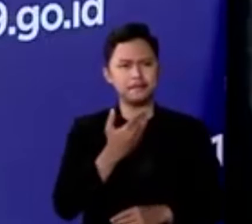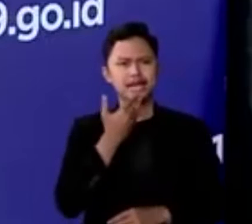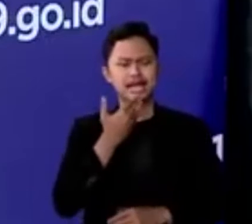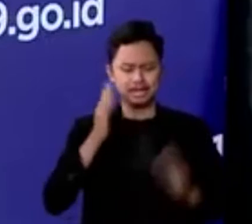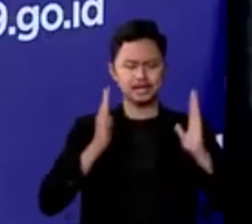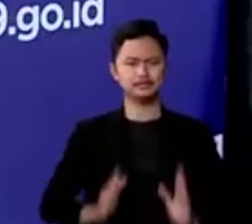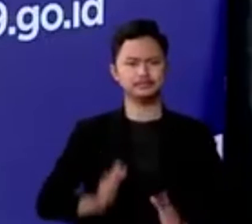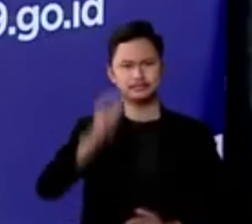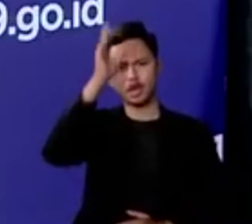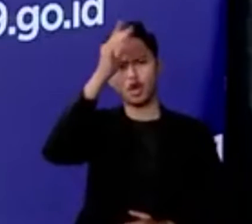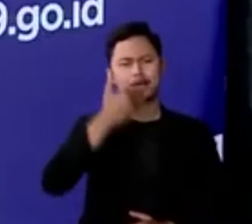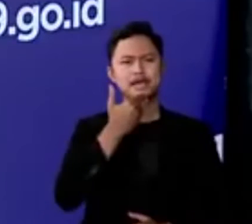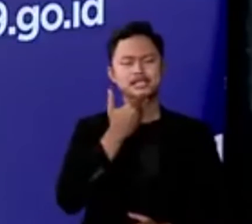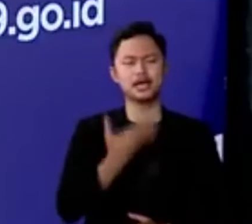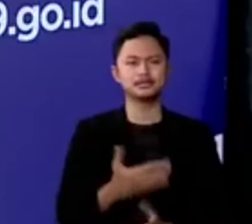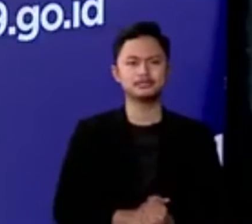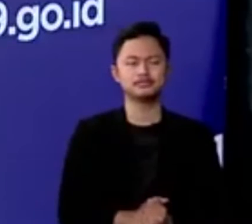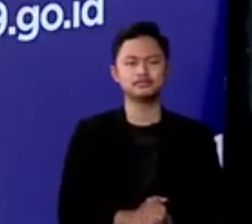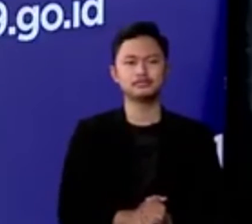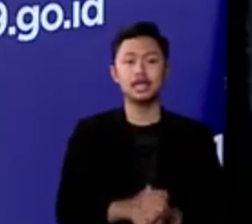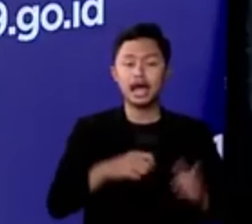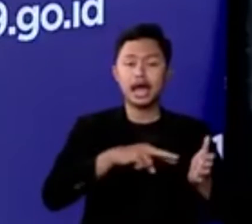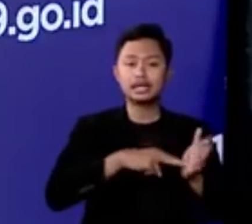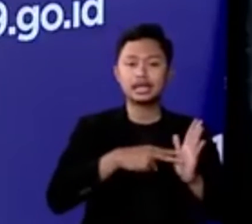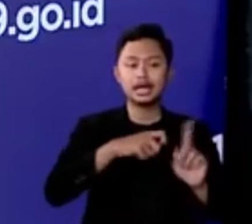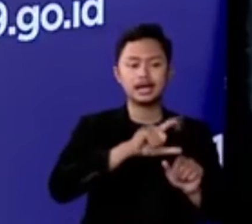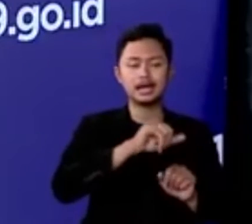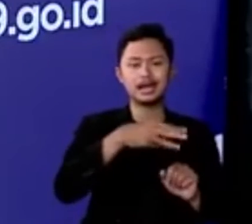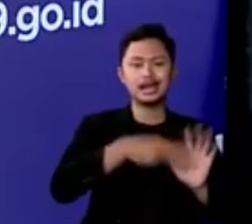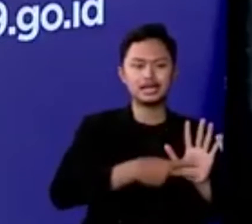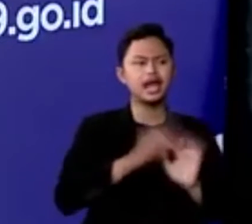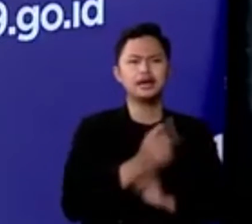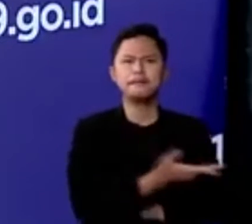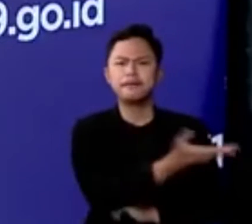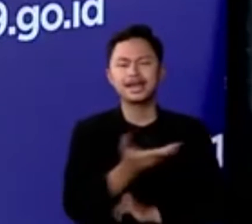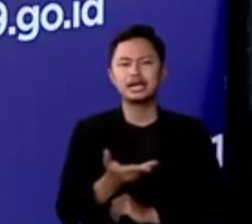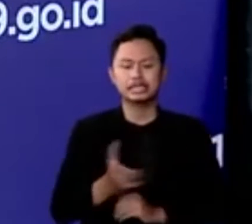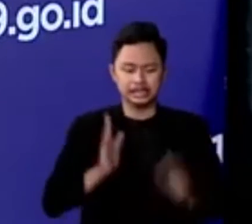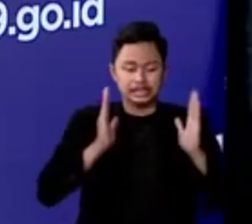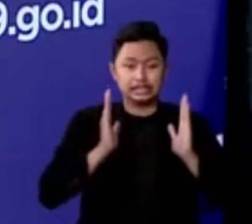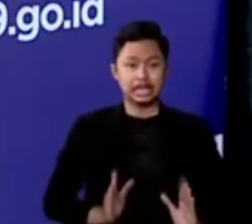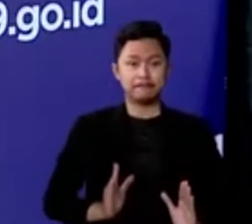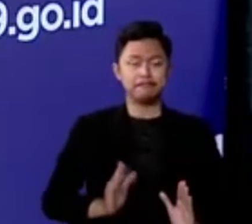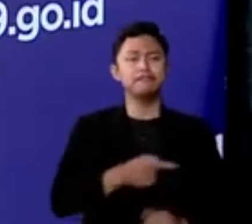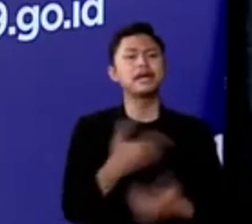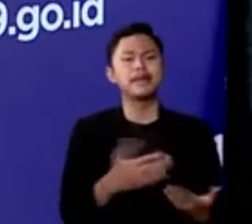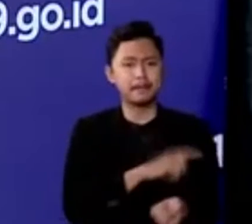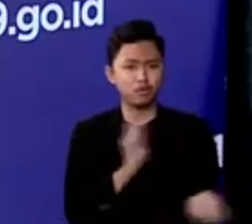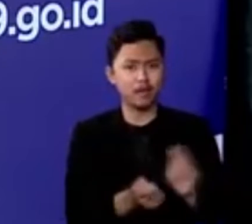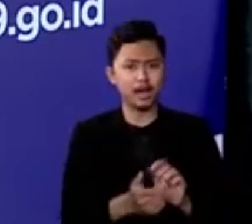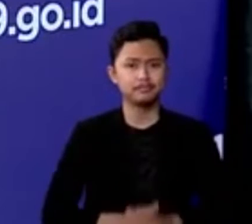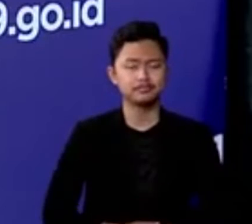konsumen dalam hal ini sebuah lavanito semuanya batik kliennya selama Pendem ini ada perubahan Bieber dari konsumen kasih